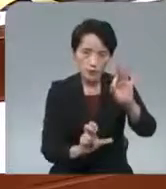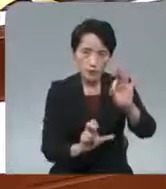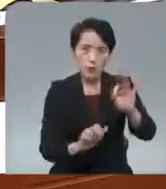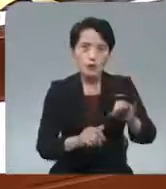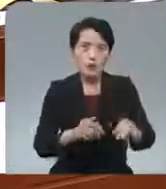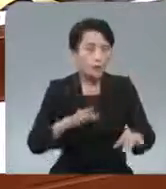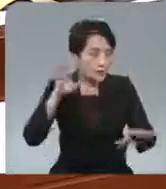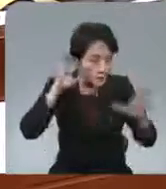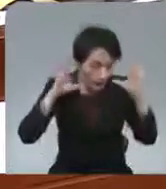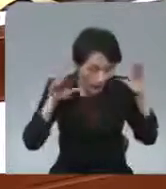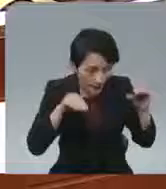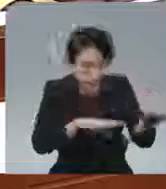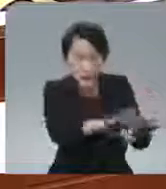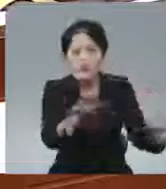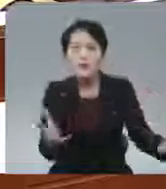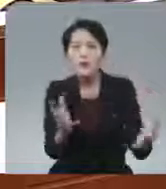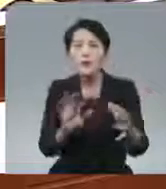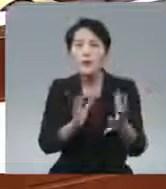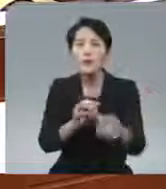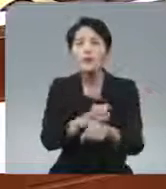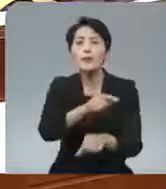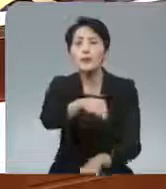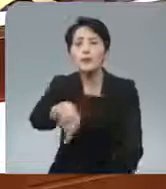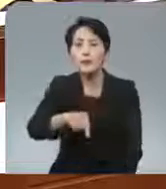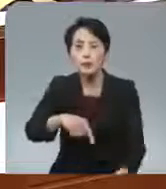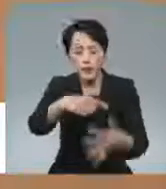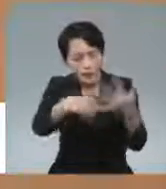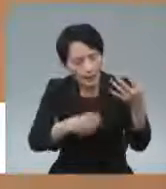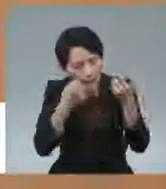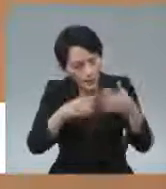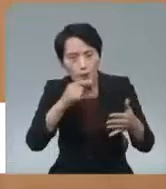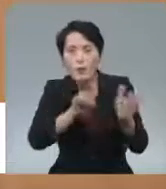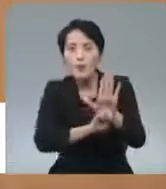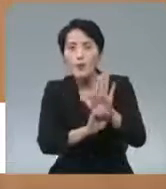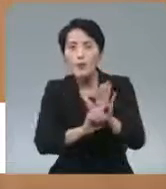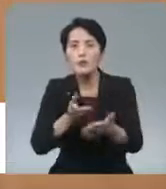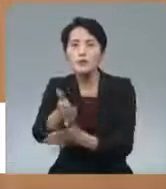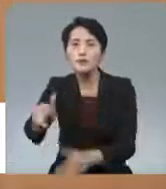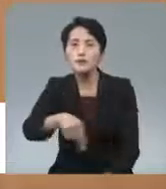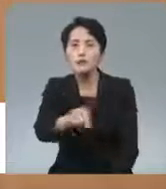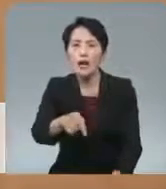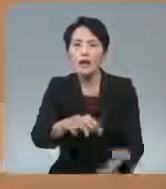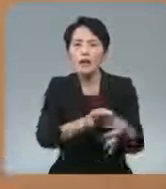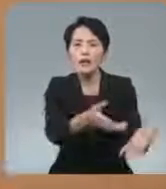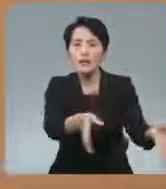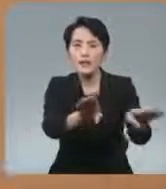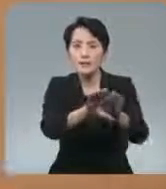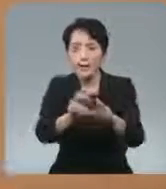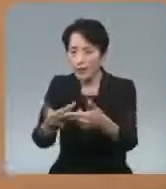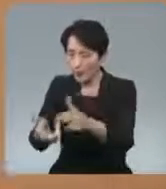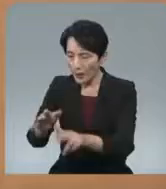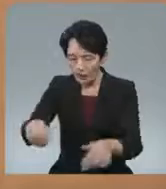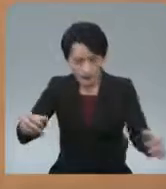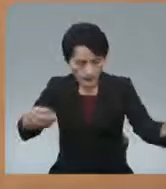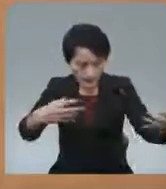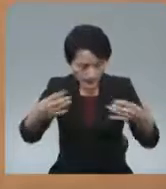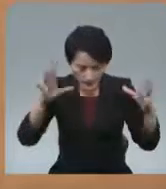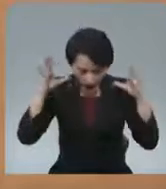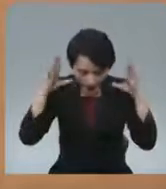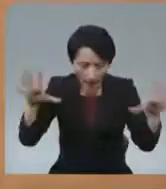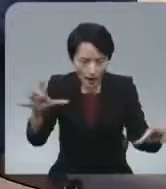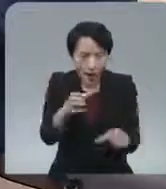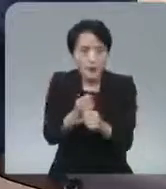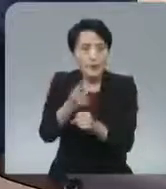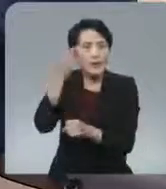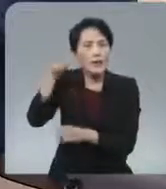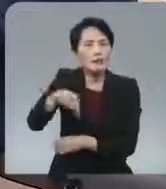ngày 22 tháng 10 ủy ban sẽ tổ chức họp toàn thể và thảo luận giữa các chuyên gia thu thập ý kiến theo từng tiểu bang ở các lĩnh vực lập phương